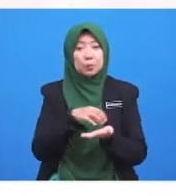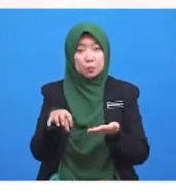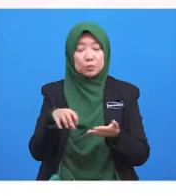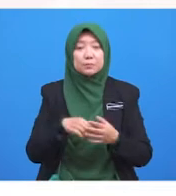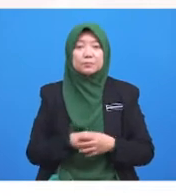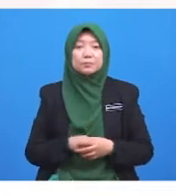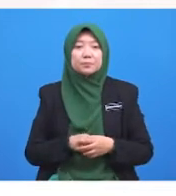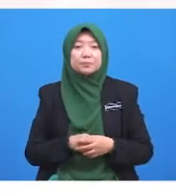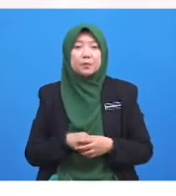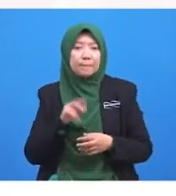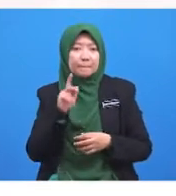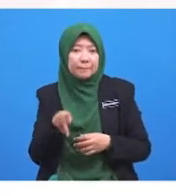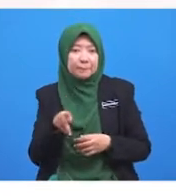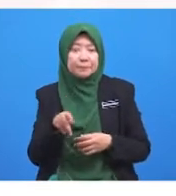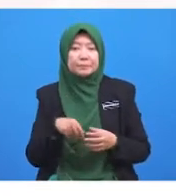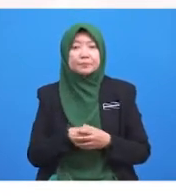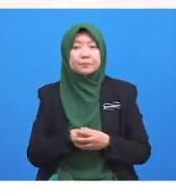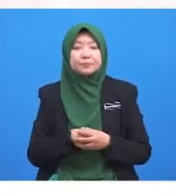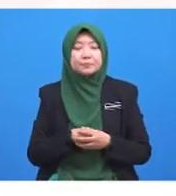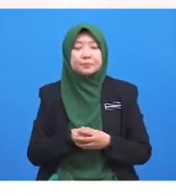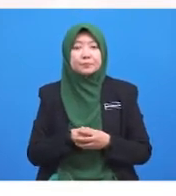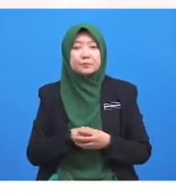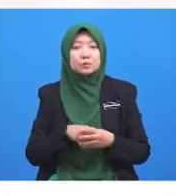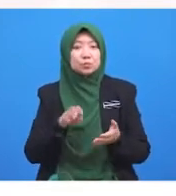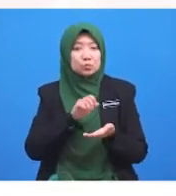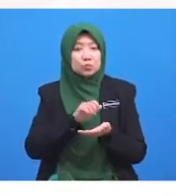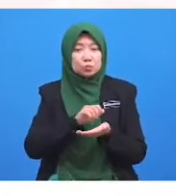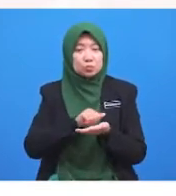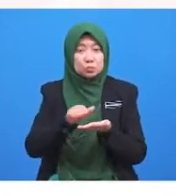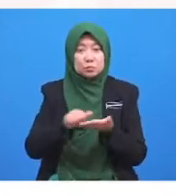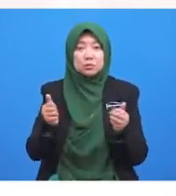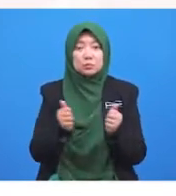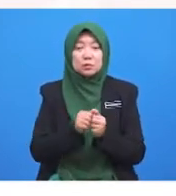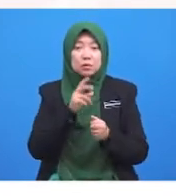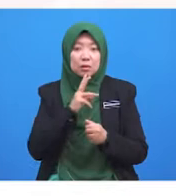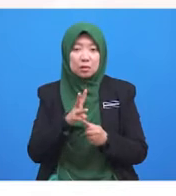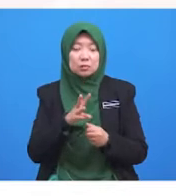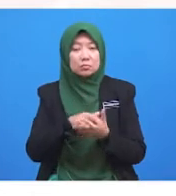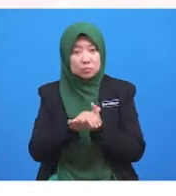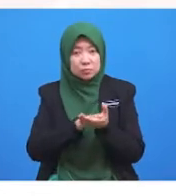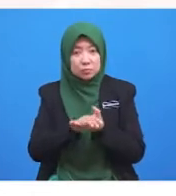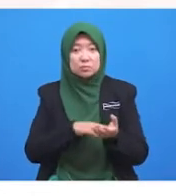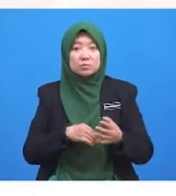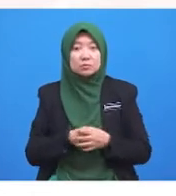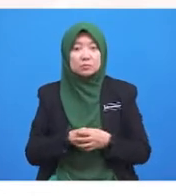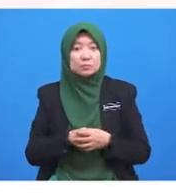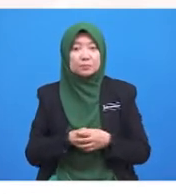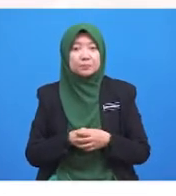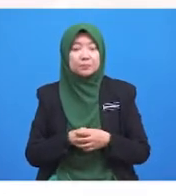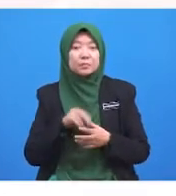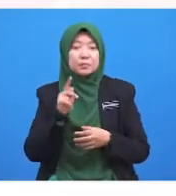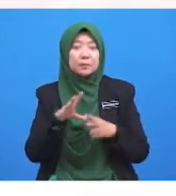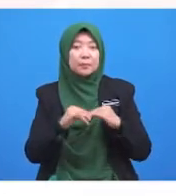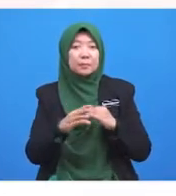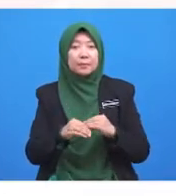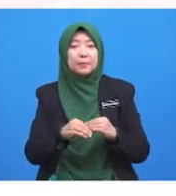rosak. Pastikan strap getah dicuci dengan air suam atau sabun. Pastikan